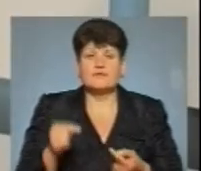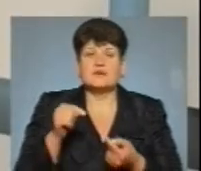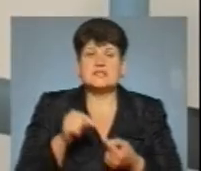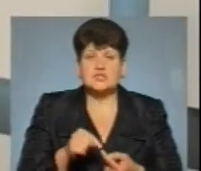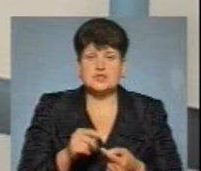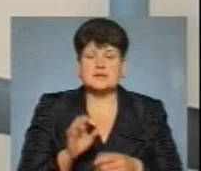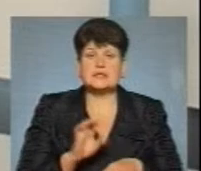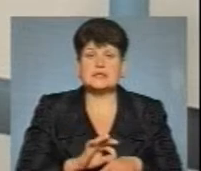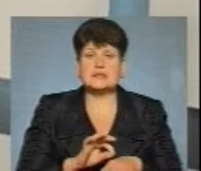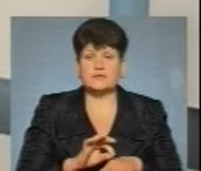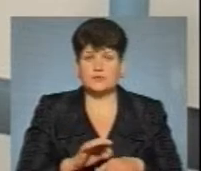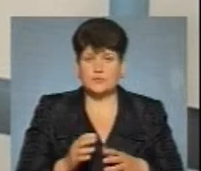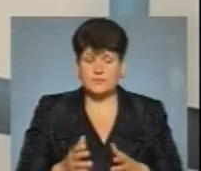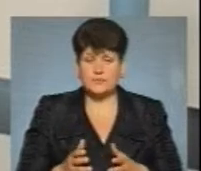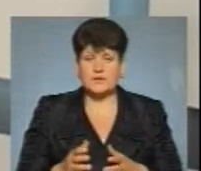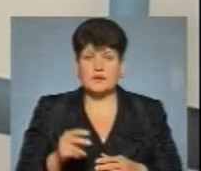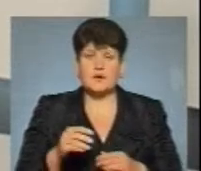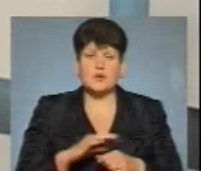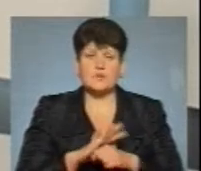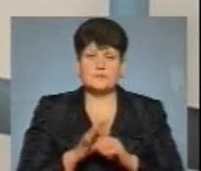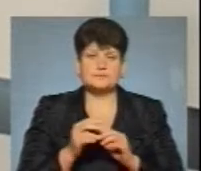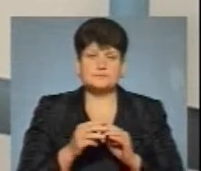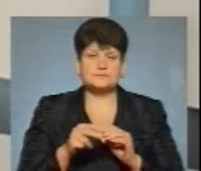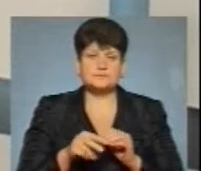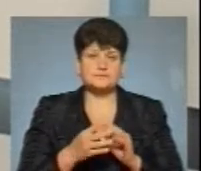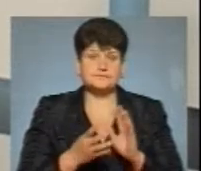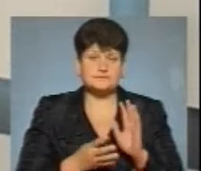COVID-19. В нас сьогодні є